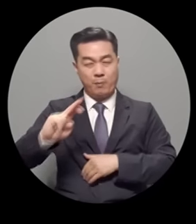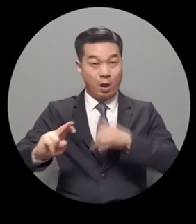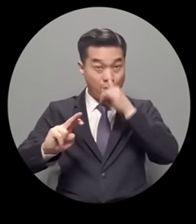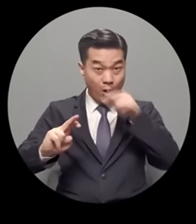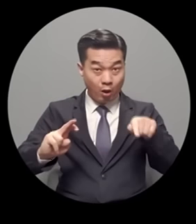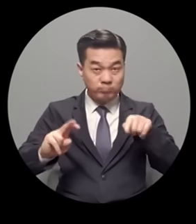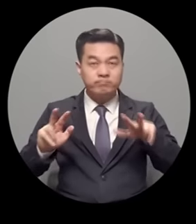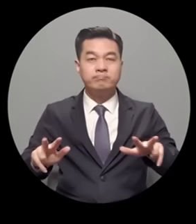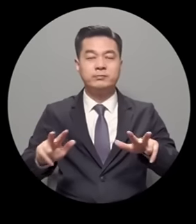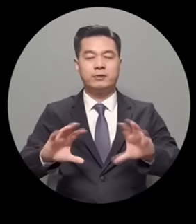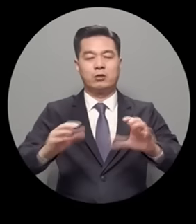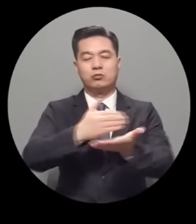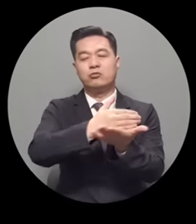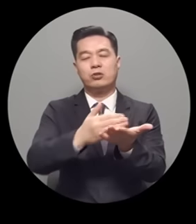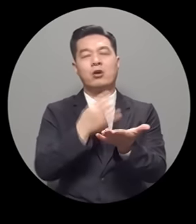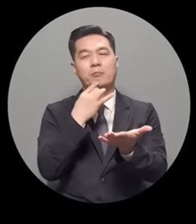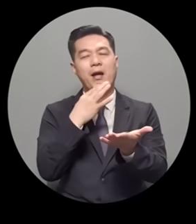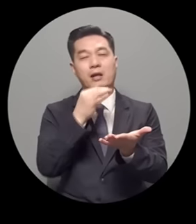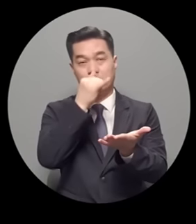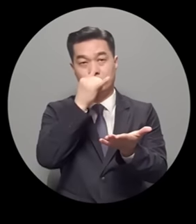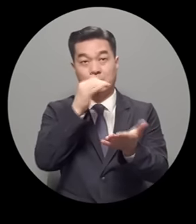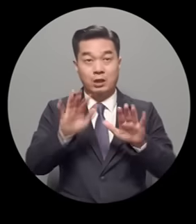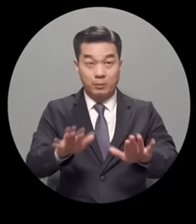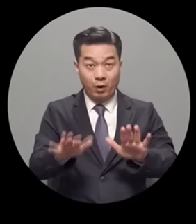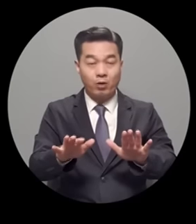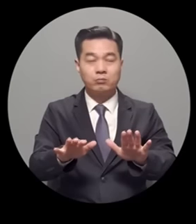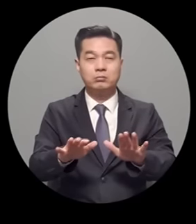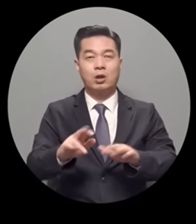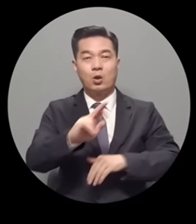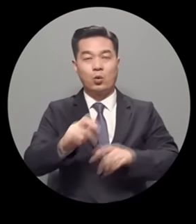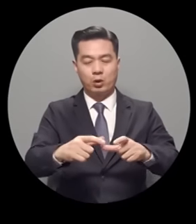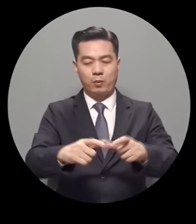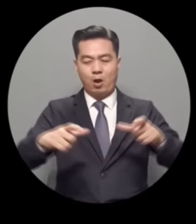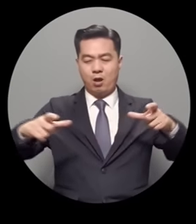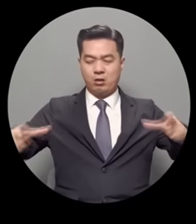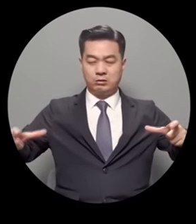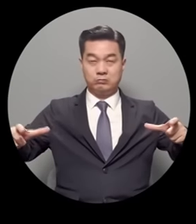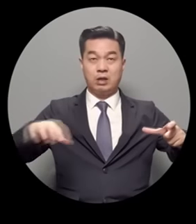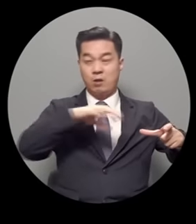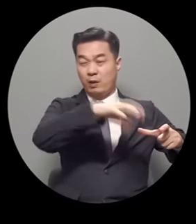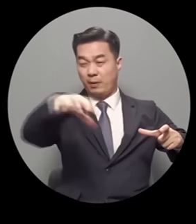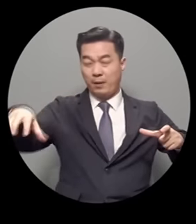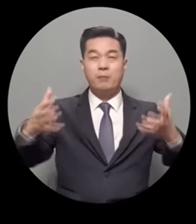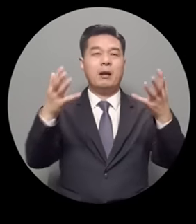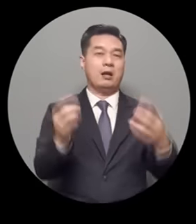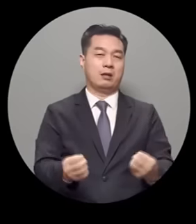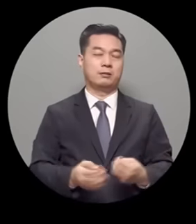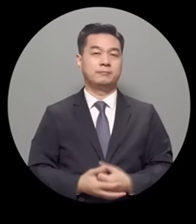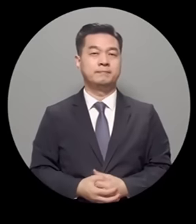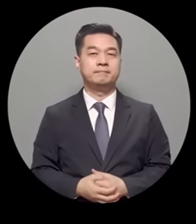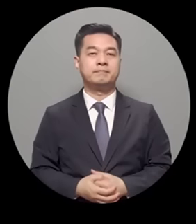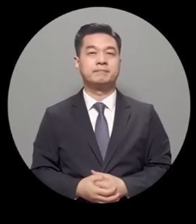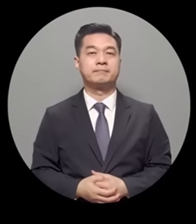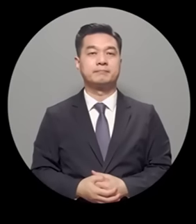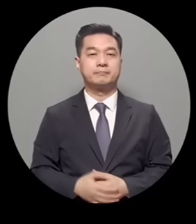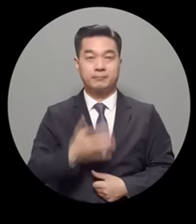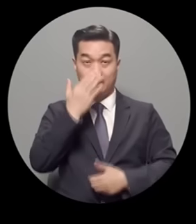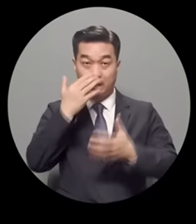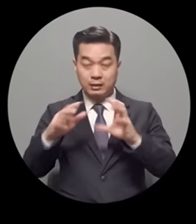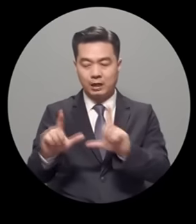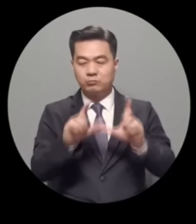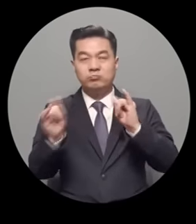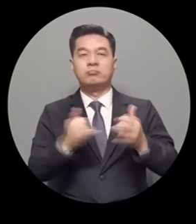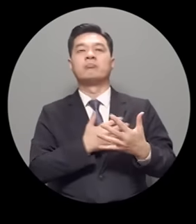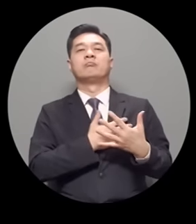그동안 국경 지역에 그쳐왔는데 이번엔 역대 공격 범위 중 가장 깊고 넓었습니다. 이스라엘 주민들은 불안에